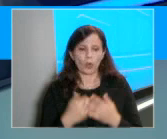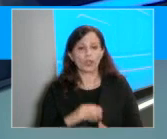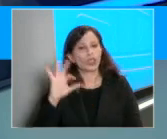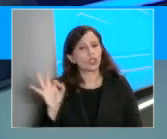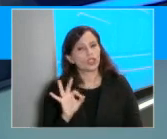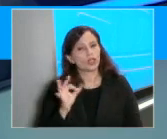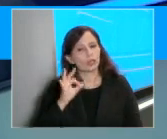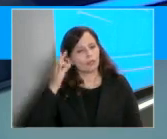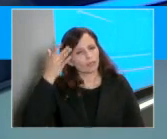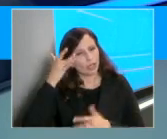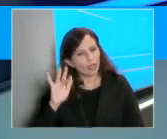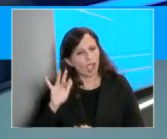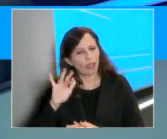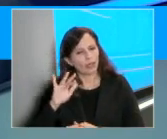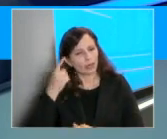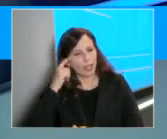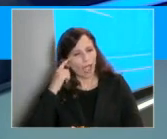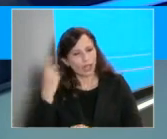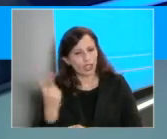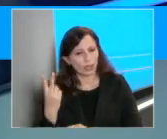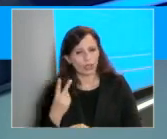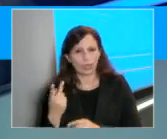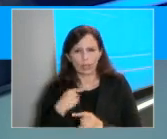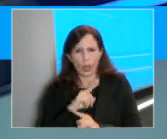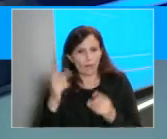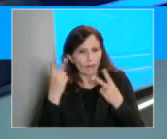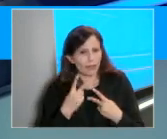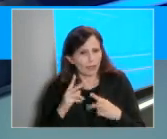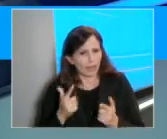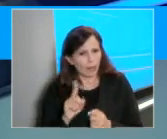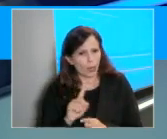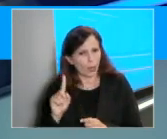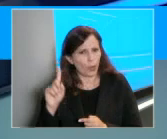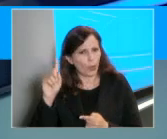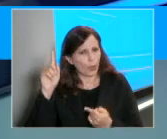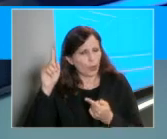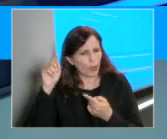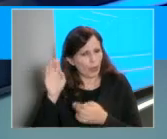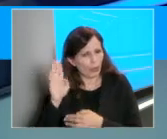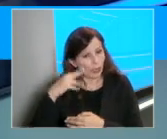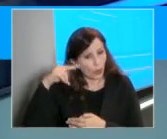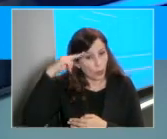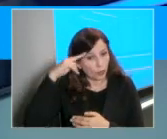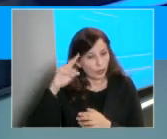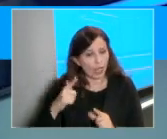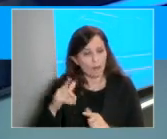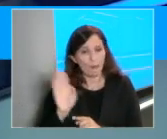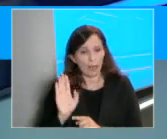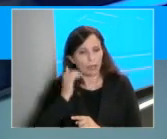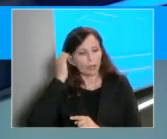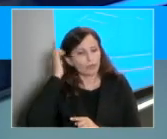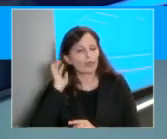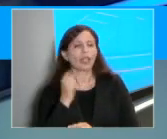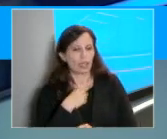תדאג לשתי האינטרסים האלה. טוב, לא, אני מודה שלא הבנתי ממך למה לא לדאוג לליכוד, אלא לדאוג לנתניהו ברמה האישית. אני אענה, כי